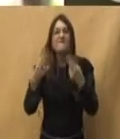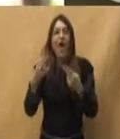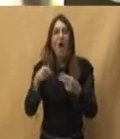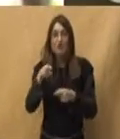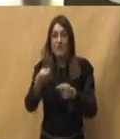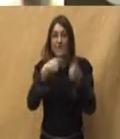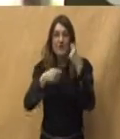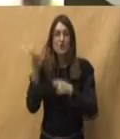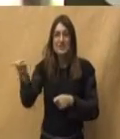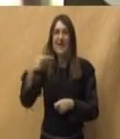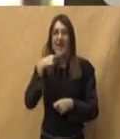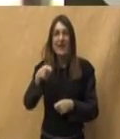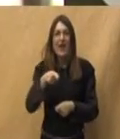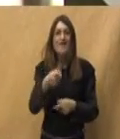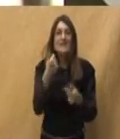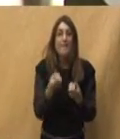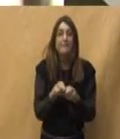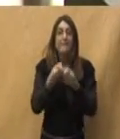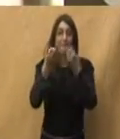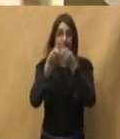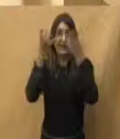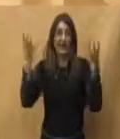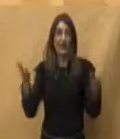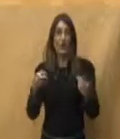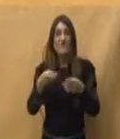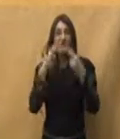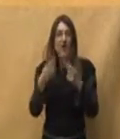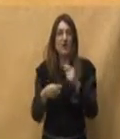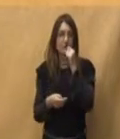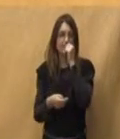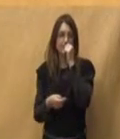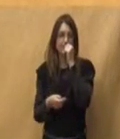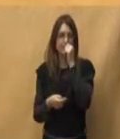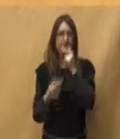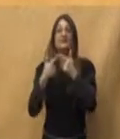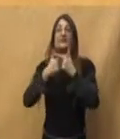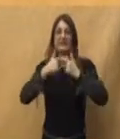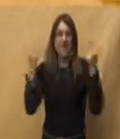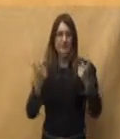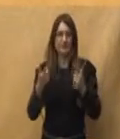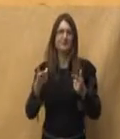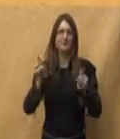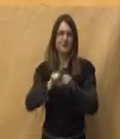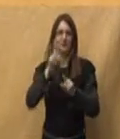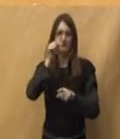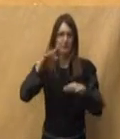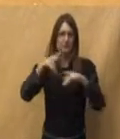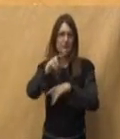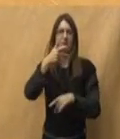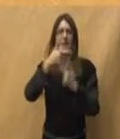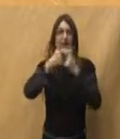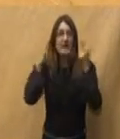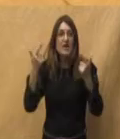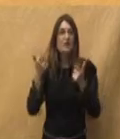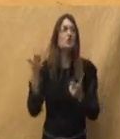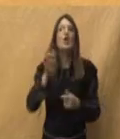ove namirnice koje vi kažete, koje su iz prirode došle. Sve je jasno. Mislim da je i publici koja nas gleda jasno. Sve